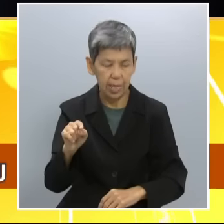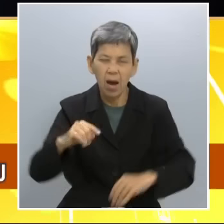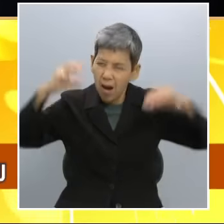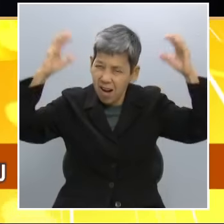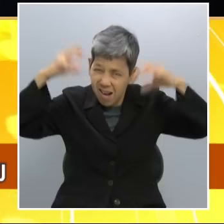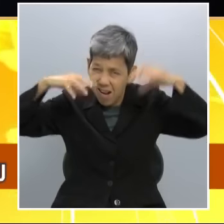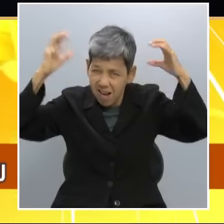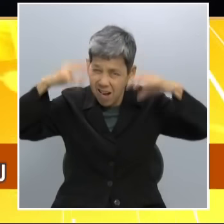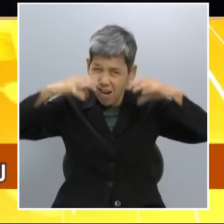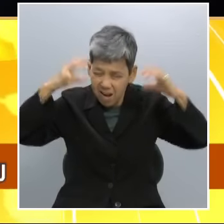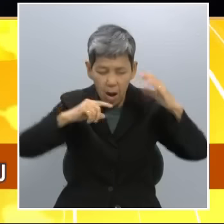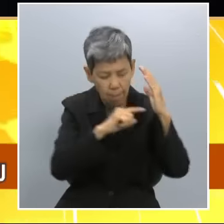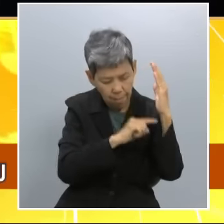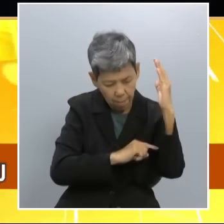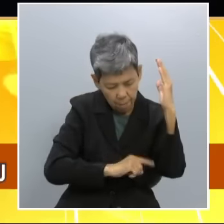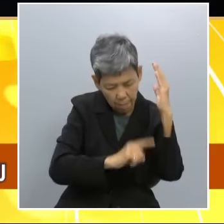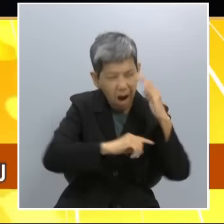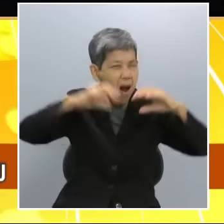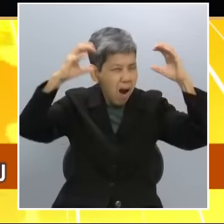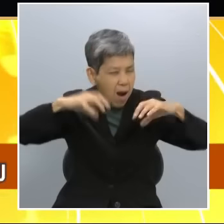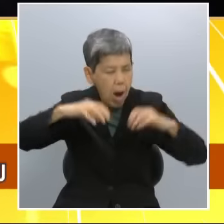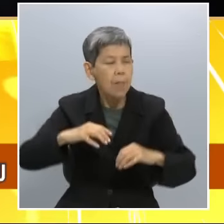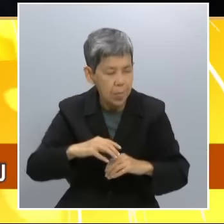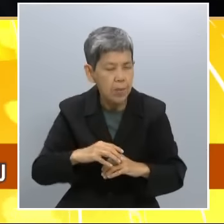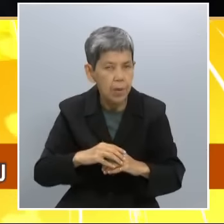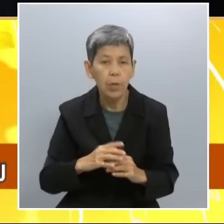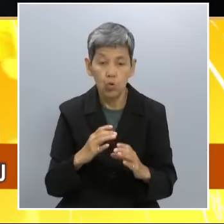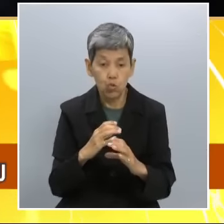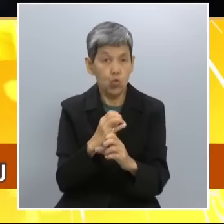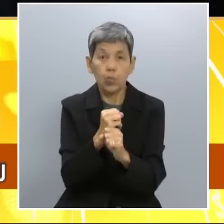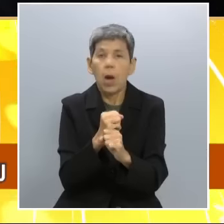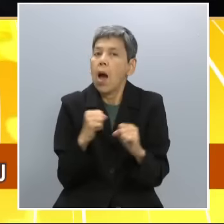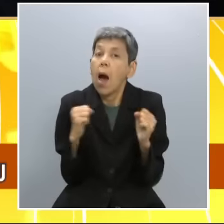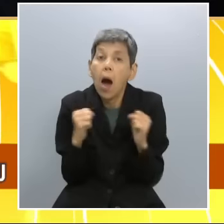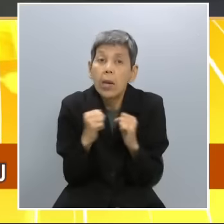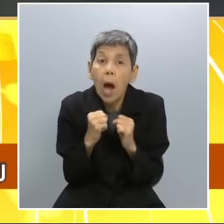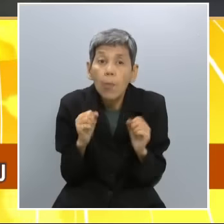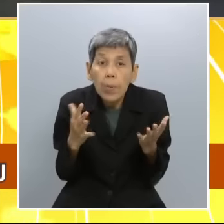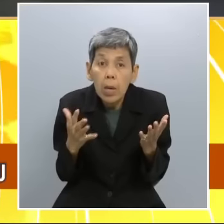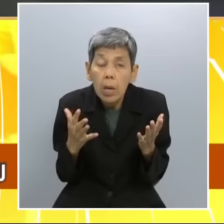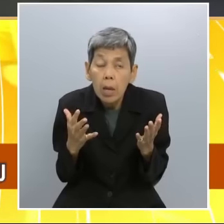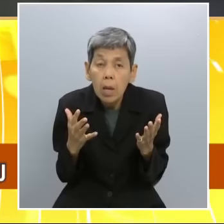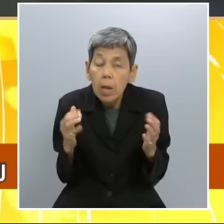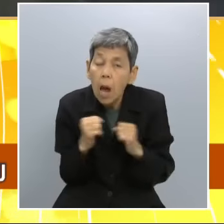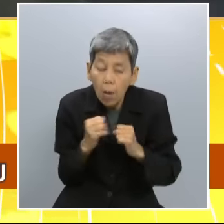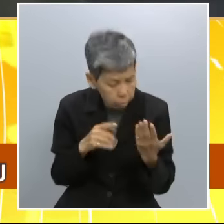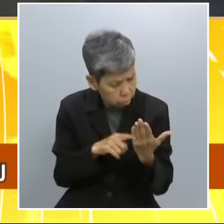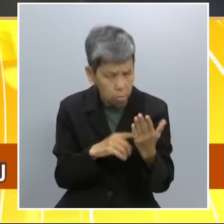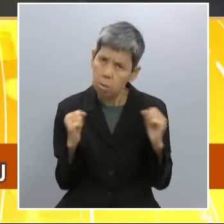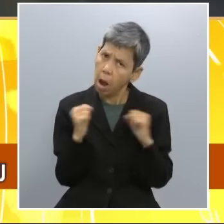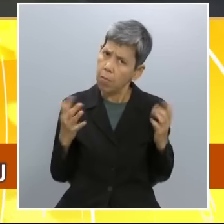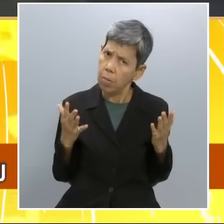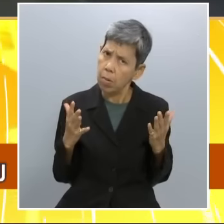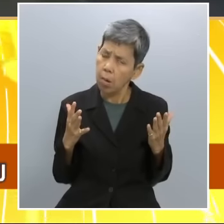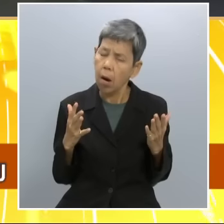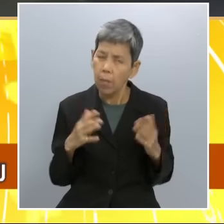ฝนตกหนักหลายพื้นที่แล้วก็ตกหนักมากในบางแห่งสรุปว่าไม่มีหน้าหนาวใช่มั้ยอ่านดูแล้ว